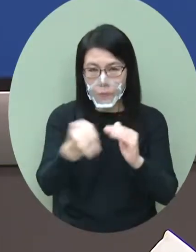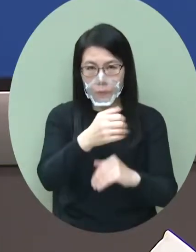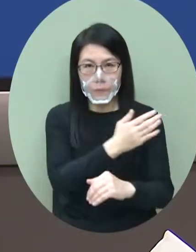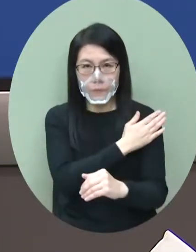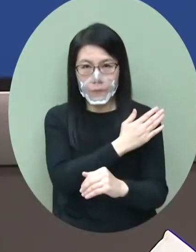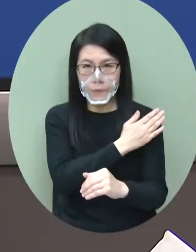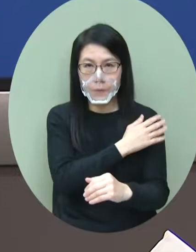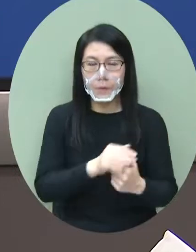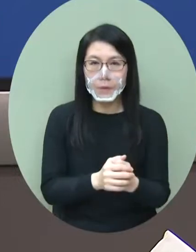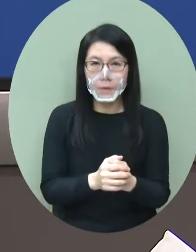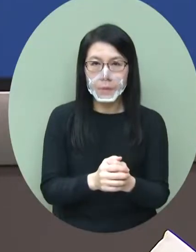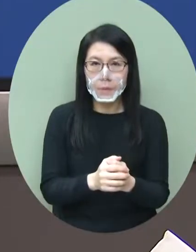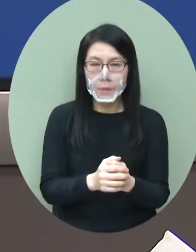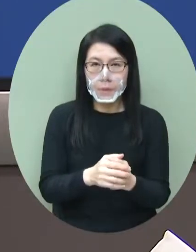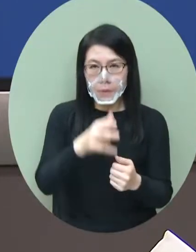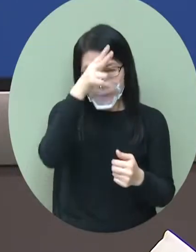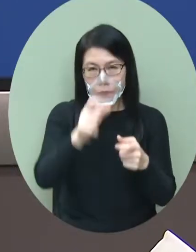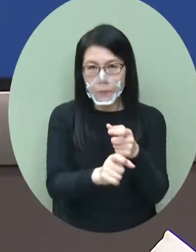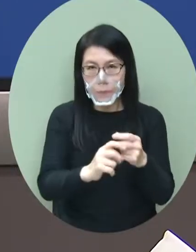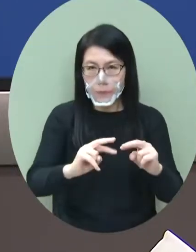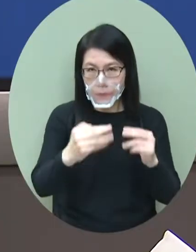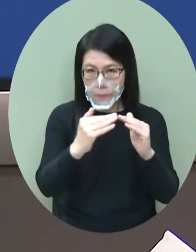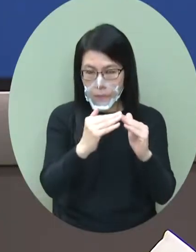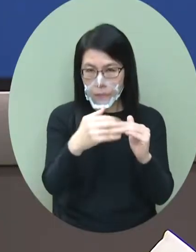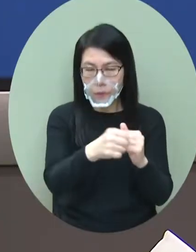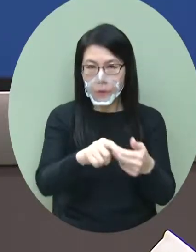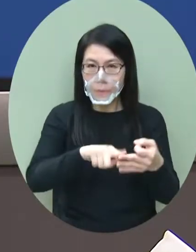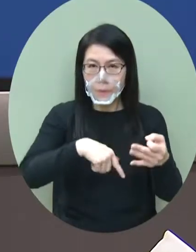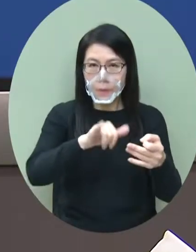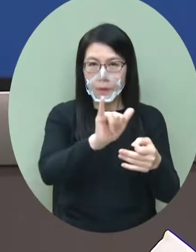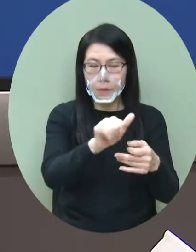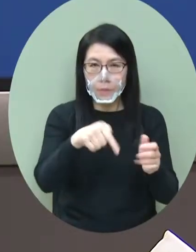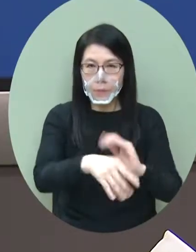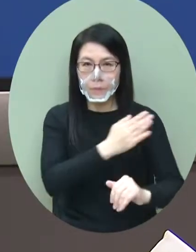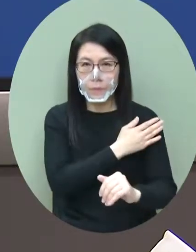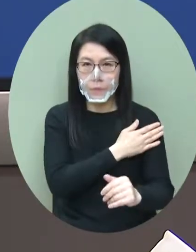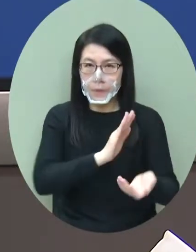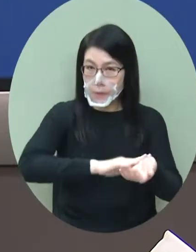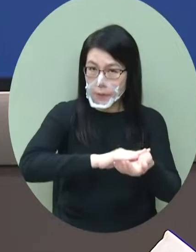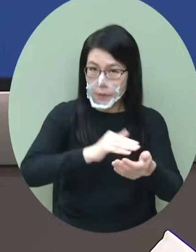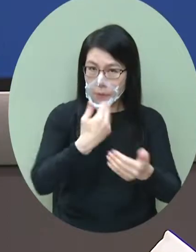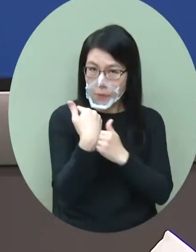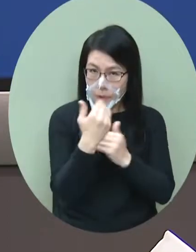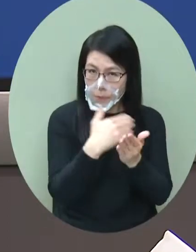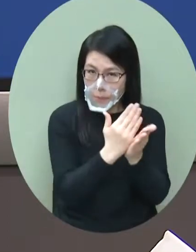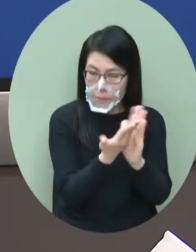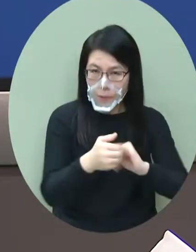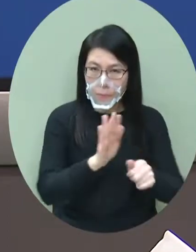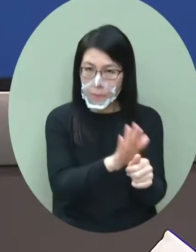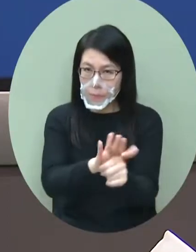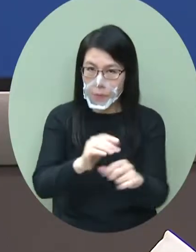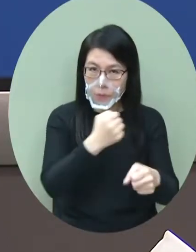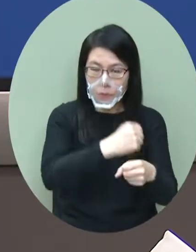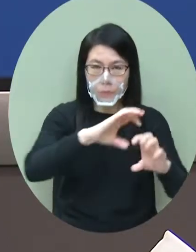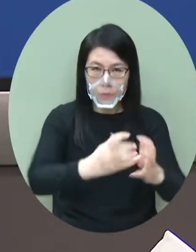长去领军的，分别是商务及经济发展局局长邱腾华，负责医疗物资保